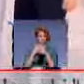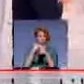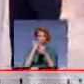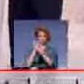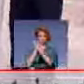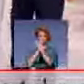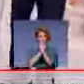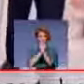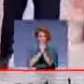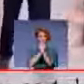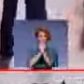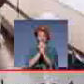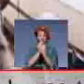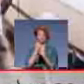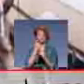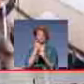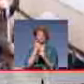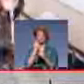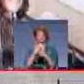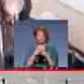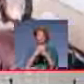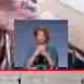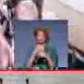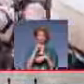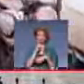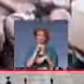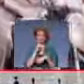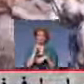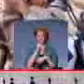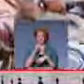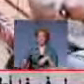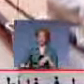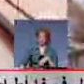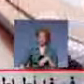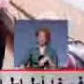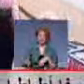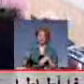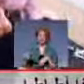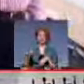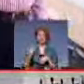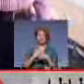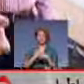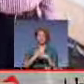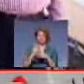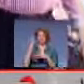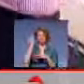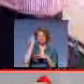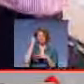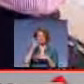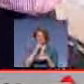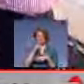وعملنا لقاءات مع الاخوات اصحاب البيت ووالدتهم ومع حتى الطفله الصغيره اللي كانت دايما بتتنبأ وبتحس ان